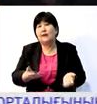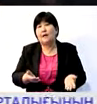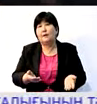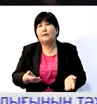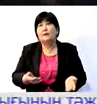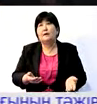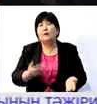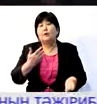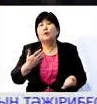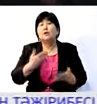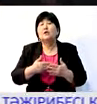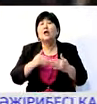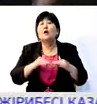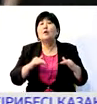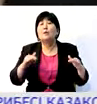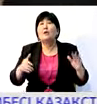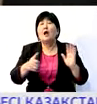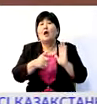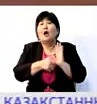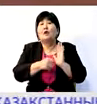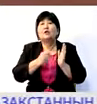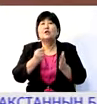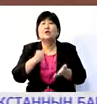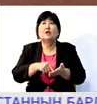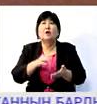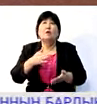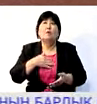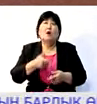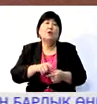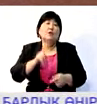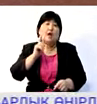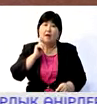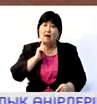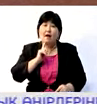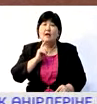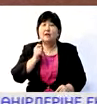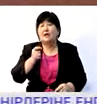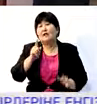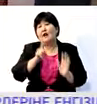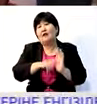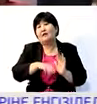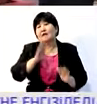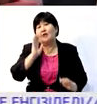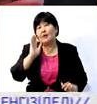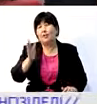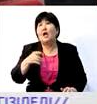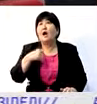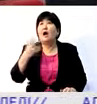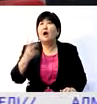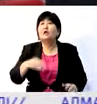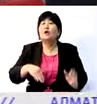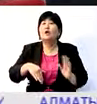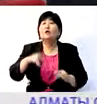Оның үстінде балаларға 600 теңге болады екен. Маған өте ыңғайлы және арзанырақ болады. Айта кету керек,